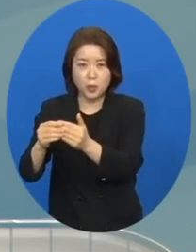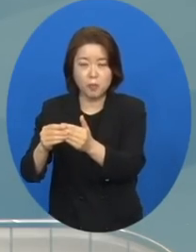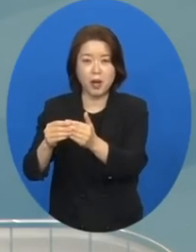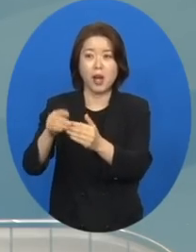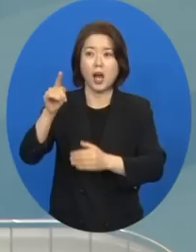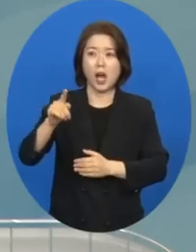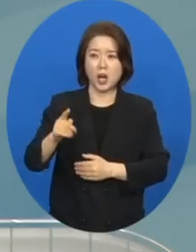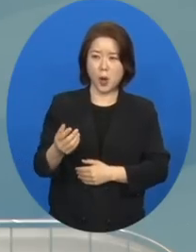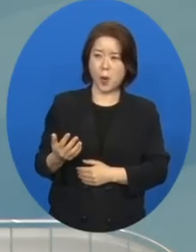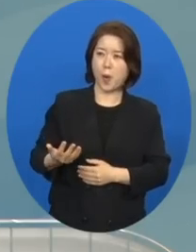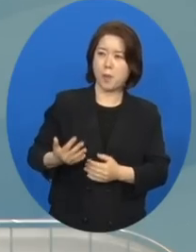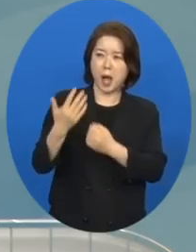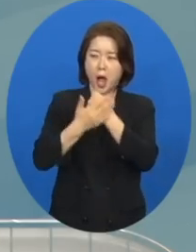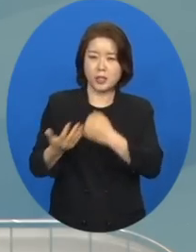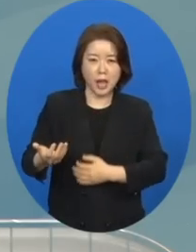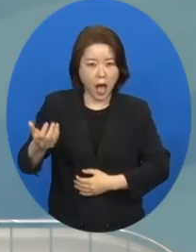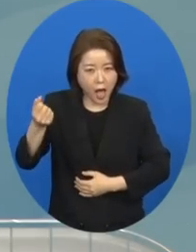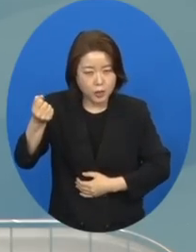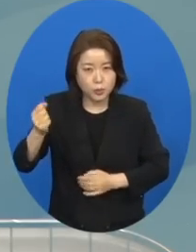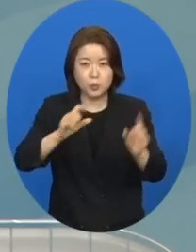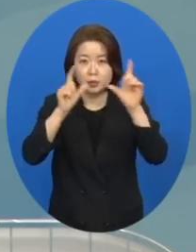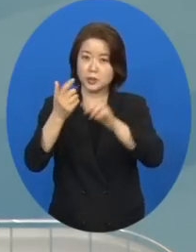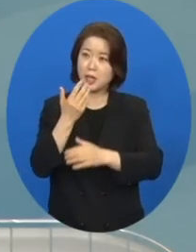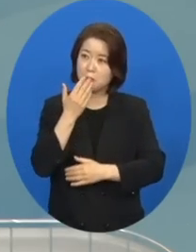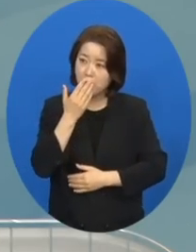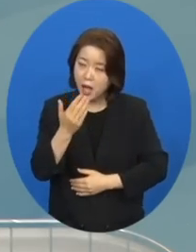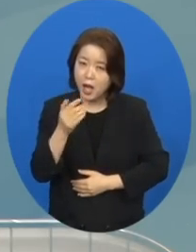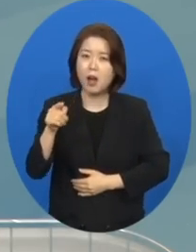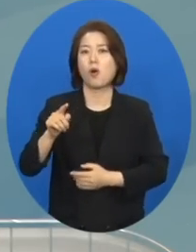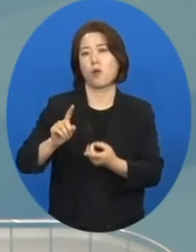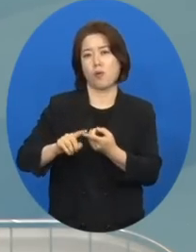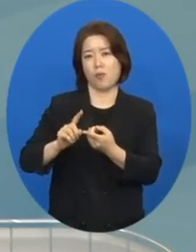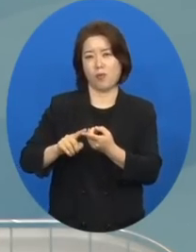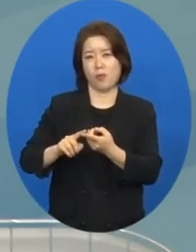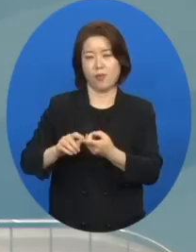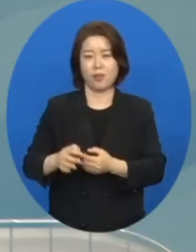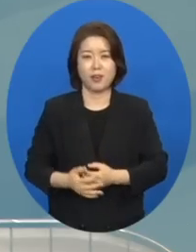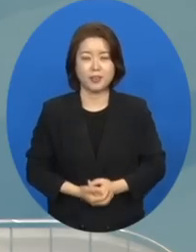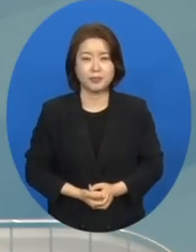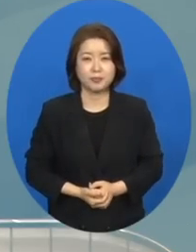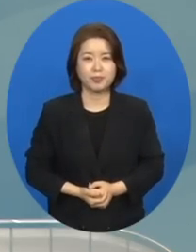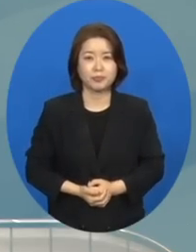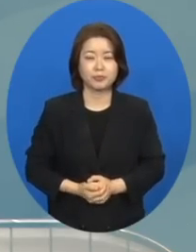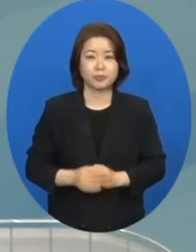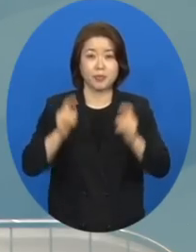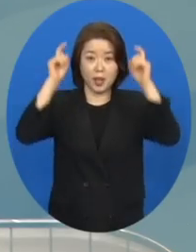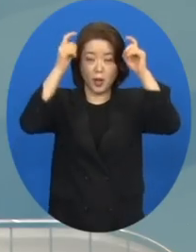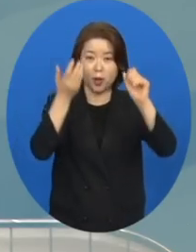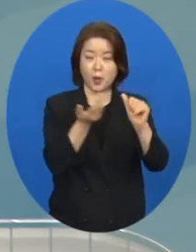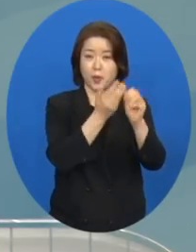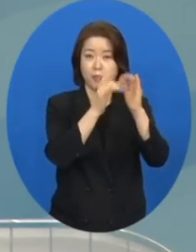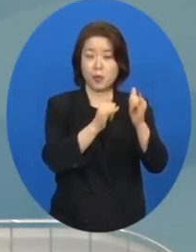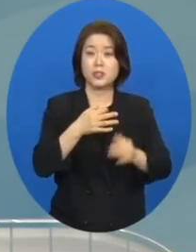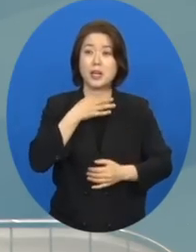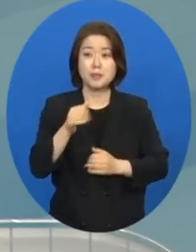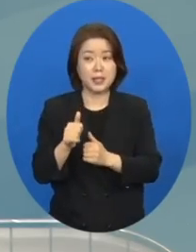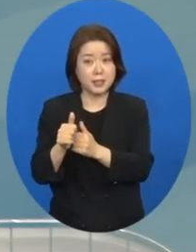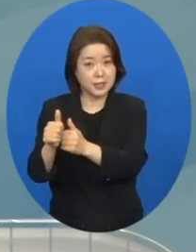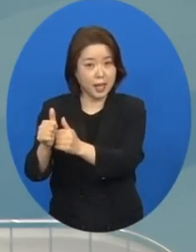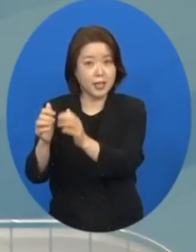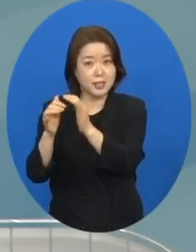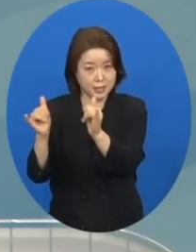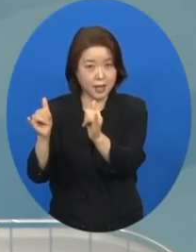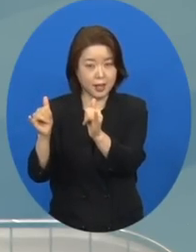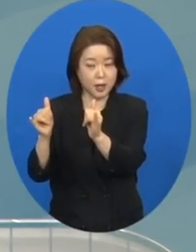꼴을 누리고 살아가는 야 거기에 달려 있는 겁니다 목자의 음성을 따라 살아가는 사람들의